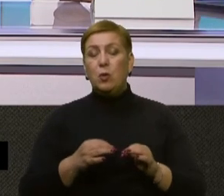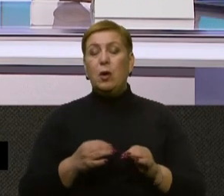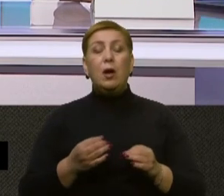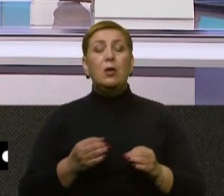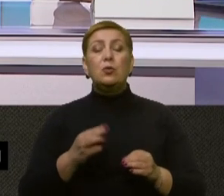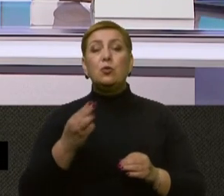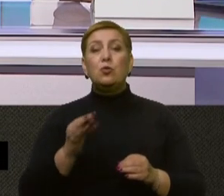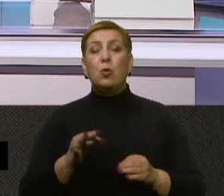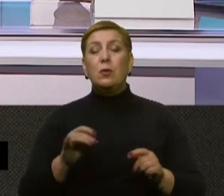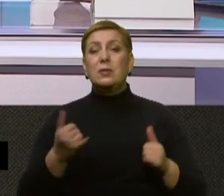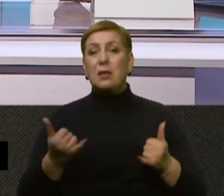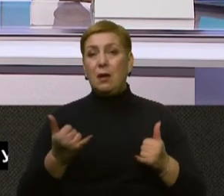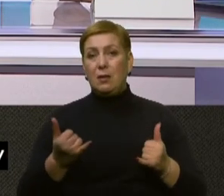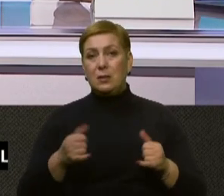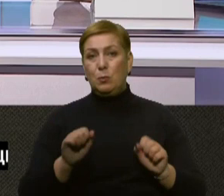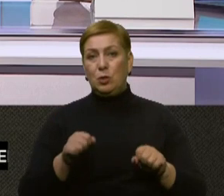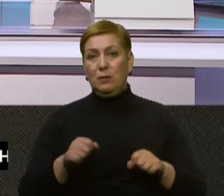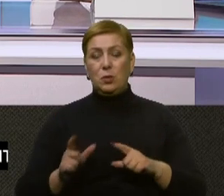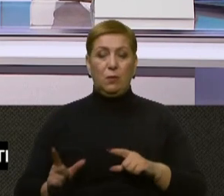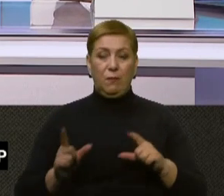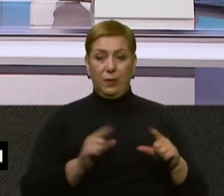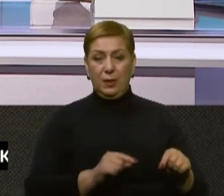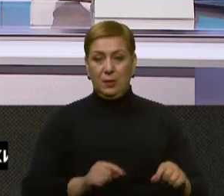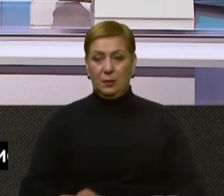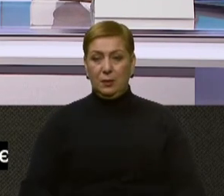із евакуацією, із можливістю виїхати?